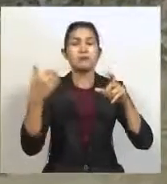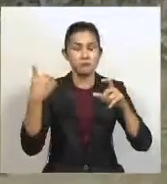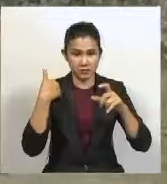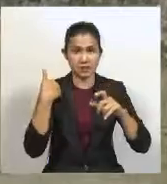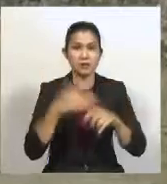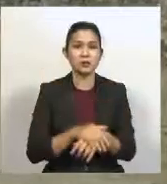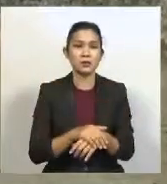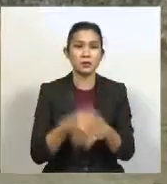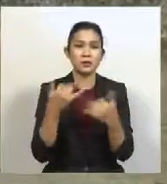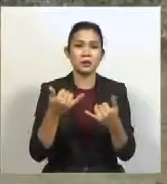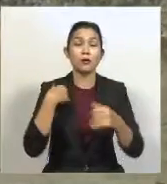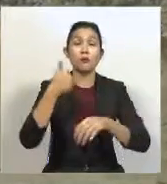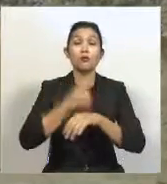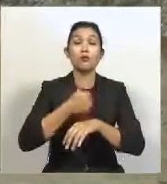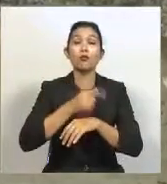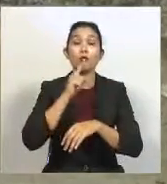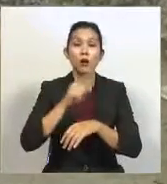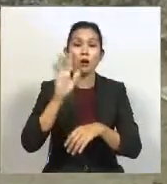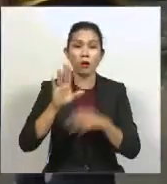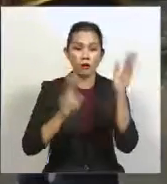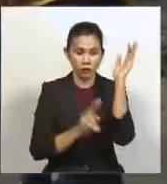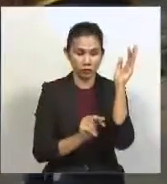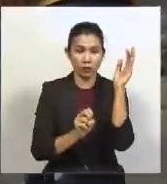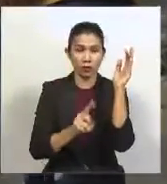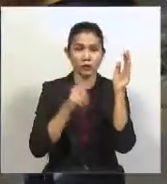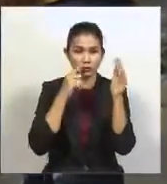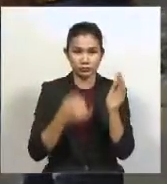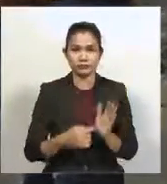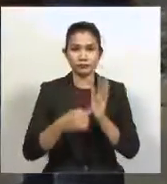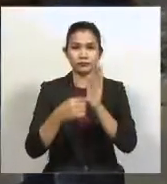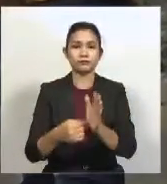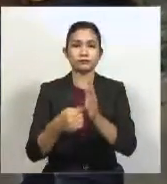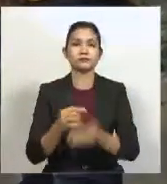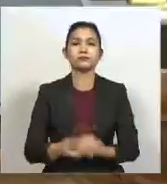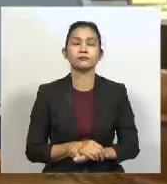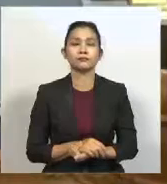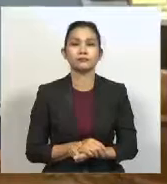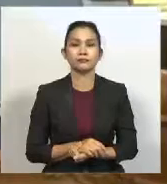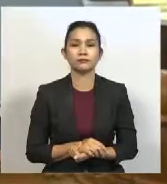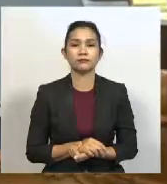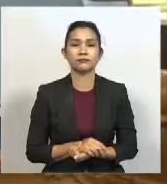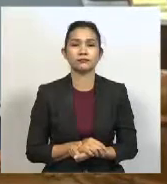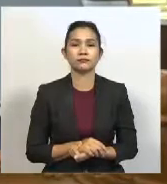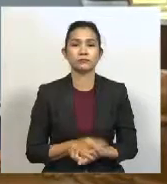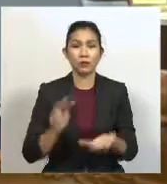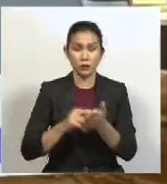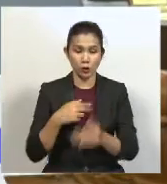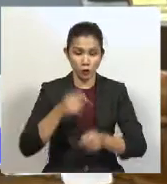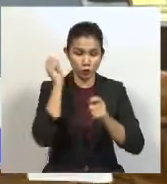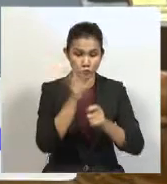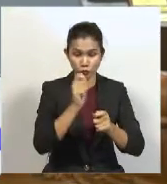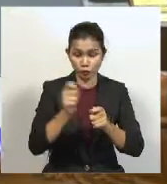คดีแล้วค่ะฟังเสียงท่านผู้ว่าราชการจังหวัดนครศรีธรรมราชกับกรณีนี้กันค่ะ ไม่ใช่ว่าไปทุบแล้ว